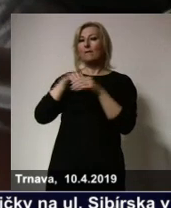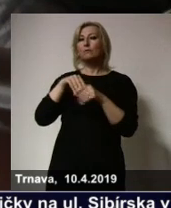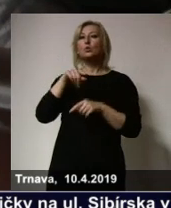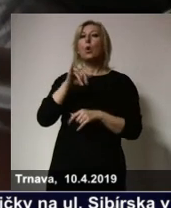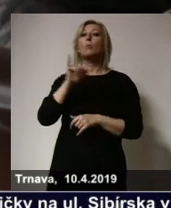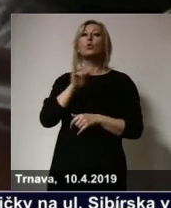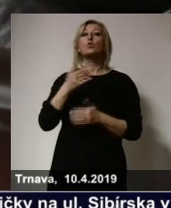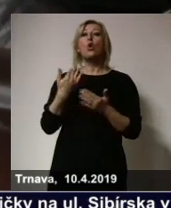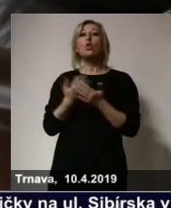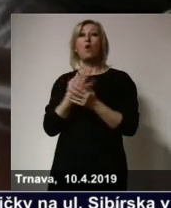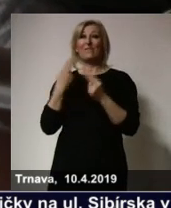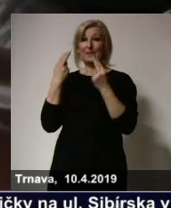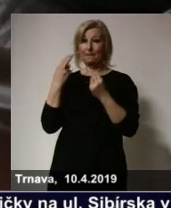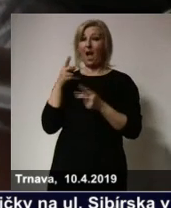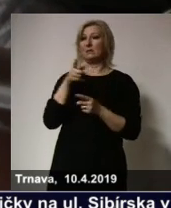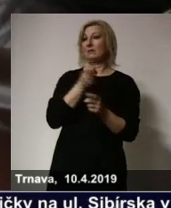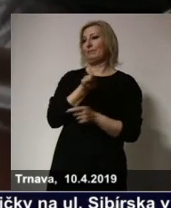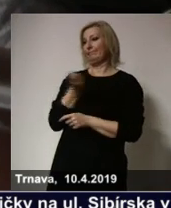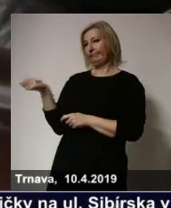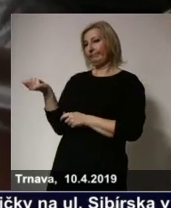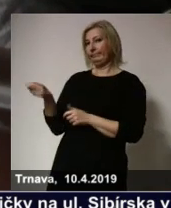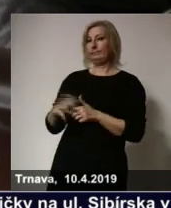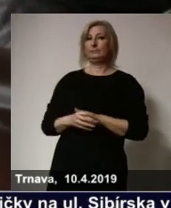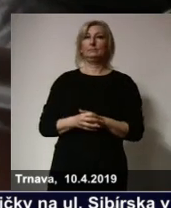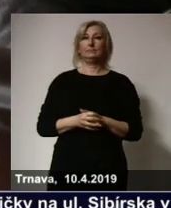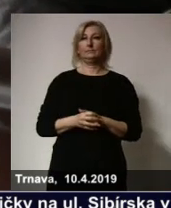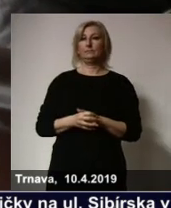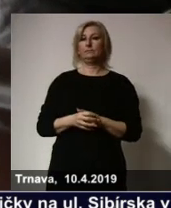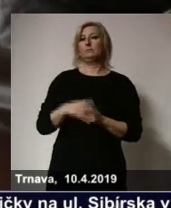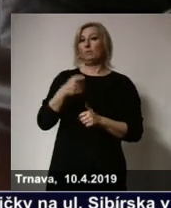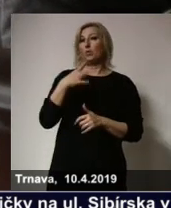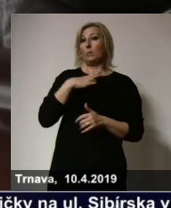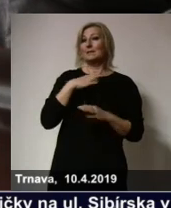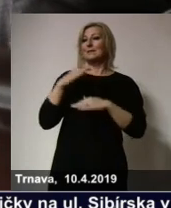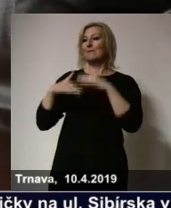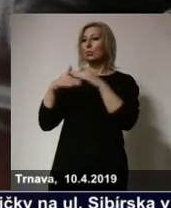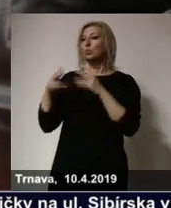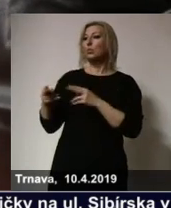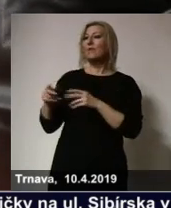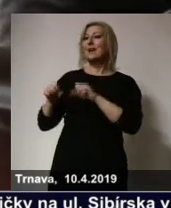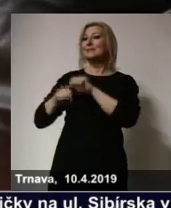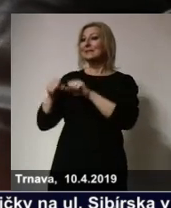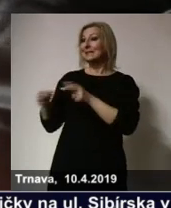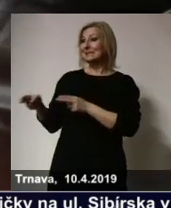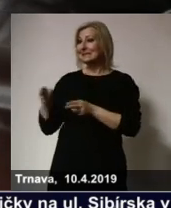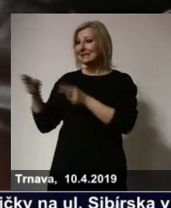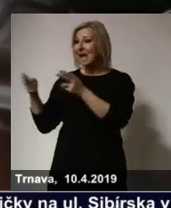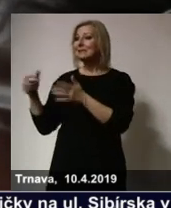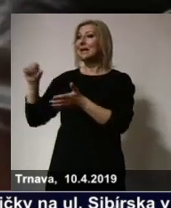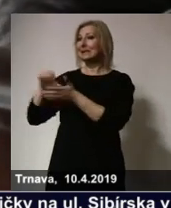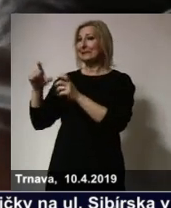novonadobúdateľa alebo toho, ktorý chce vybudovať prepojovaciu komunikáciu a cyklistickú cestičku na Sibirskej